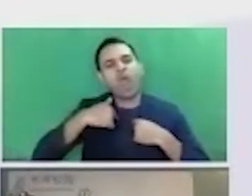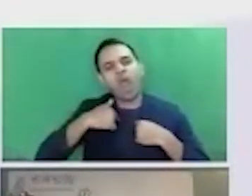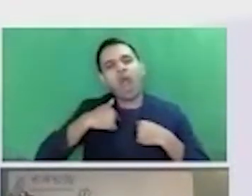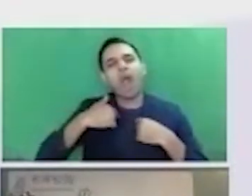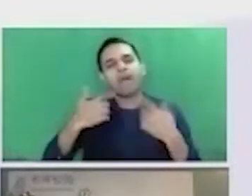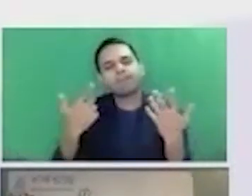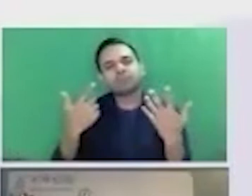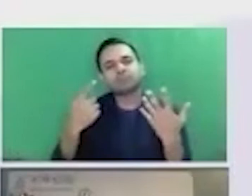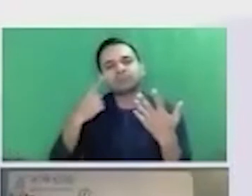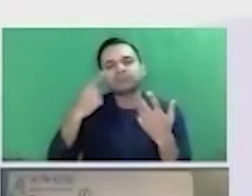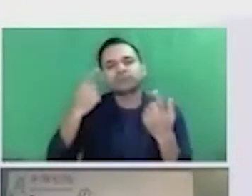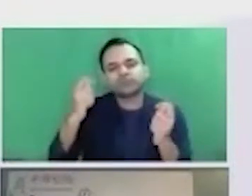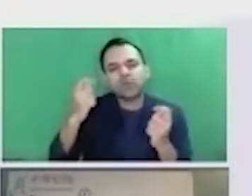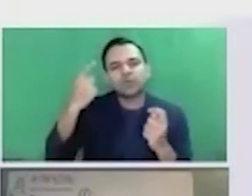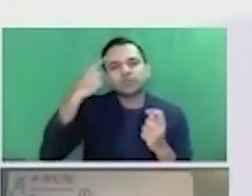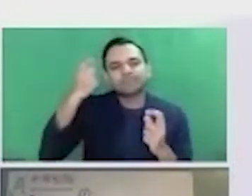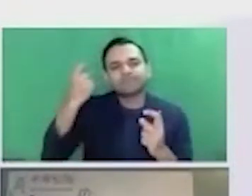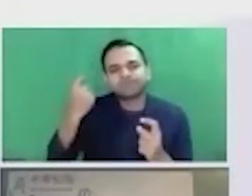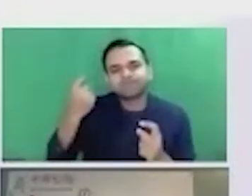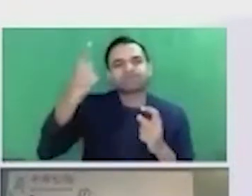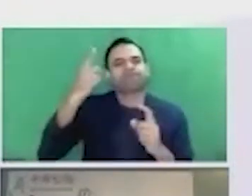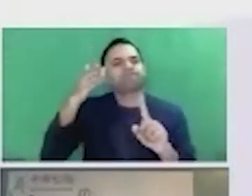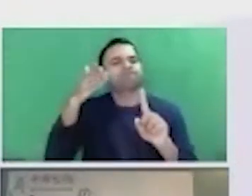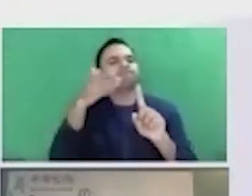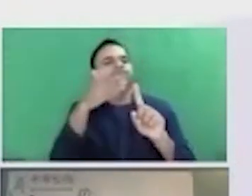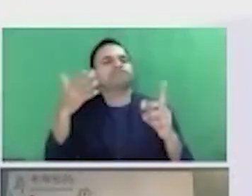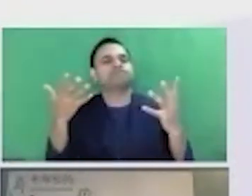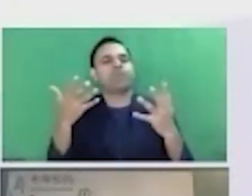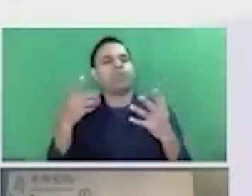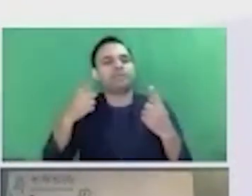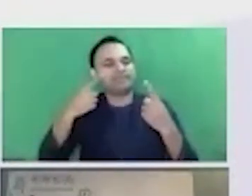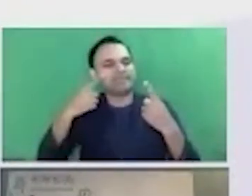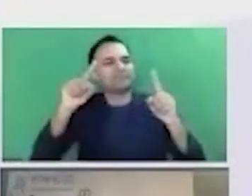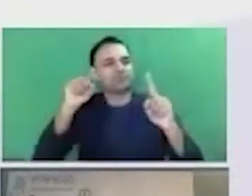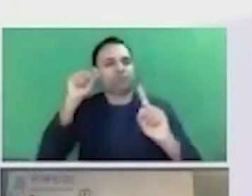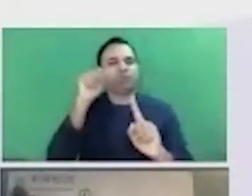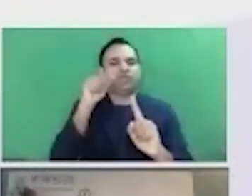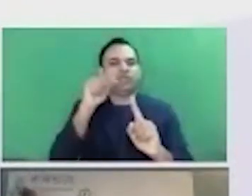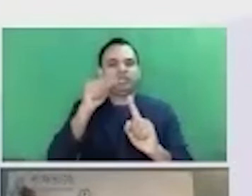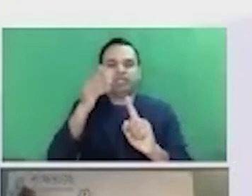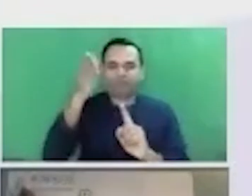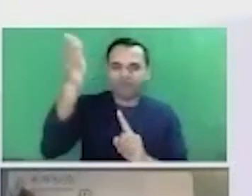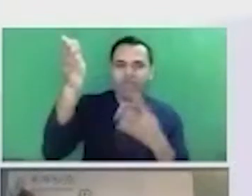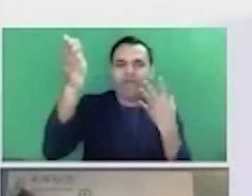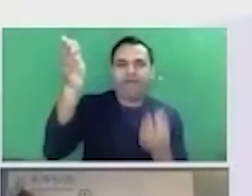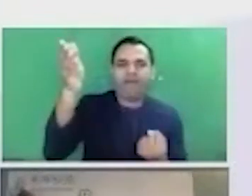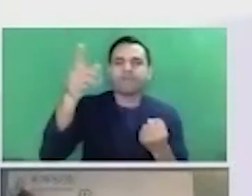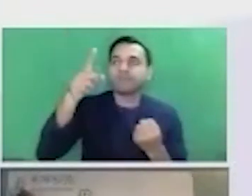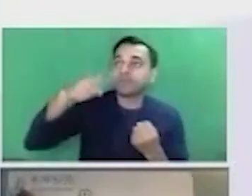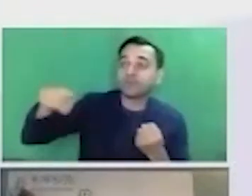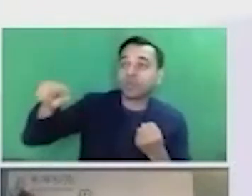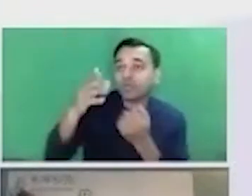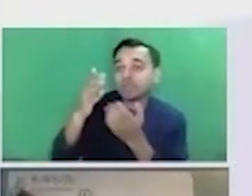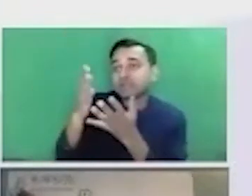به النجاح سيكون هناك وبالتالي يمكننا التعامل مع ذلك